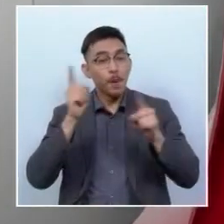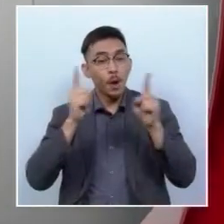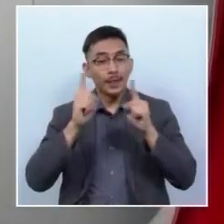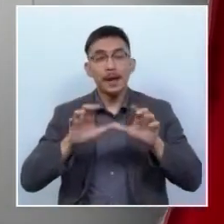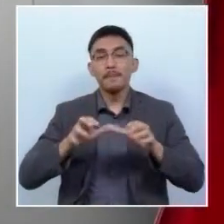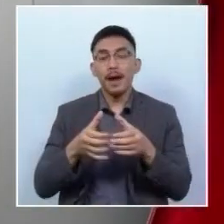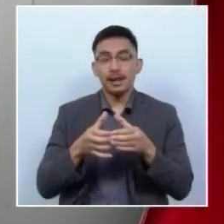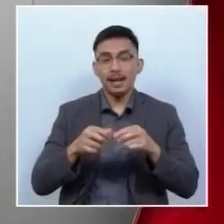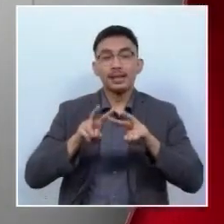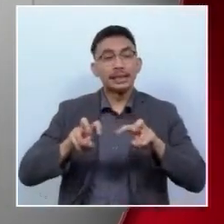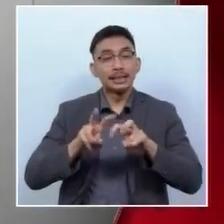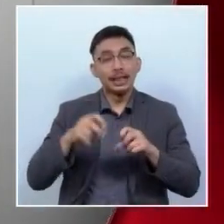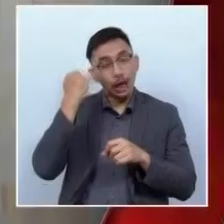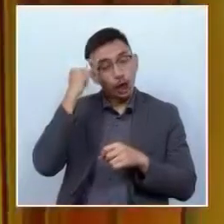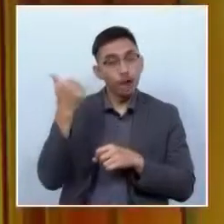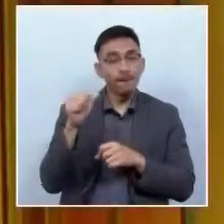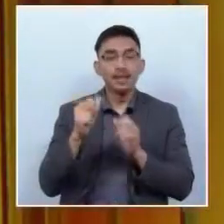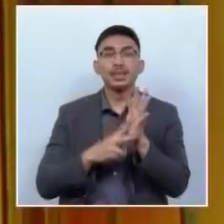Inovasi Nasional.